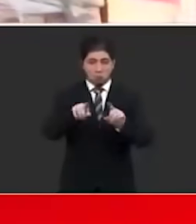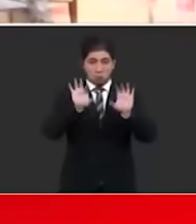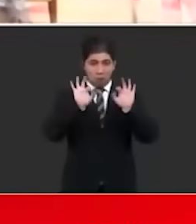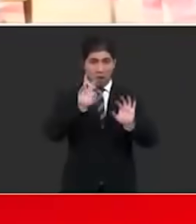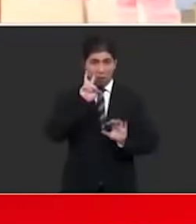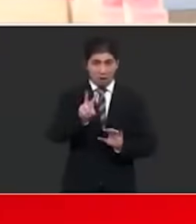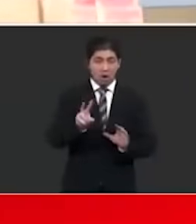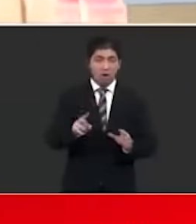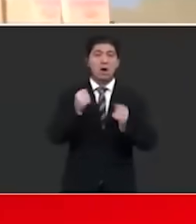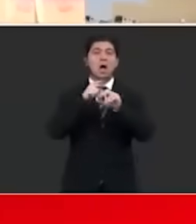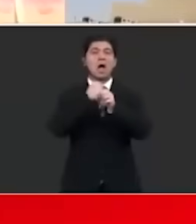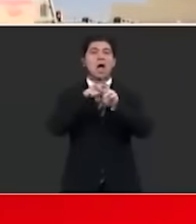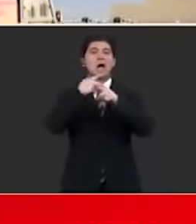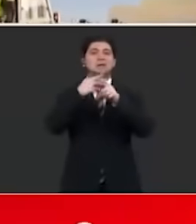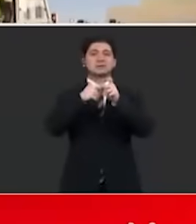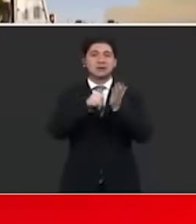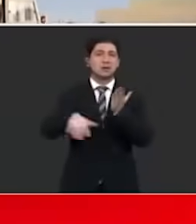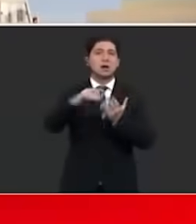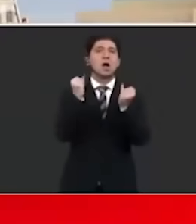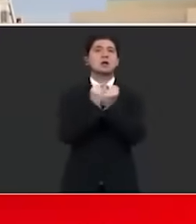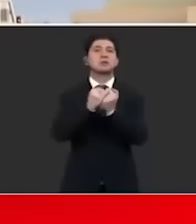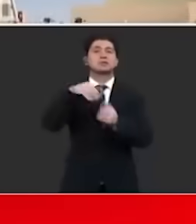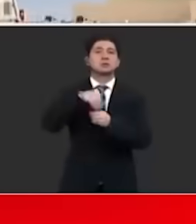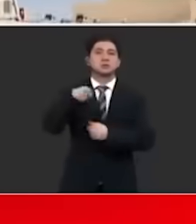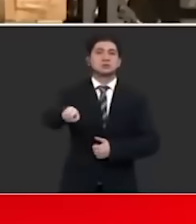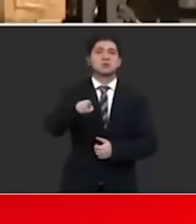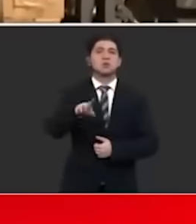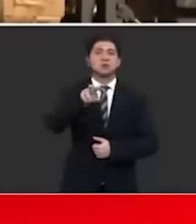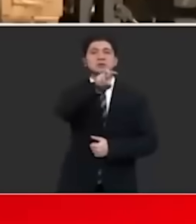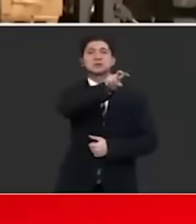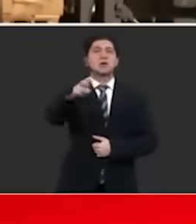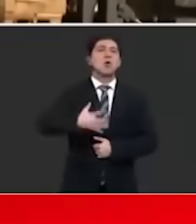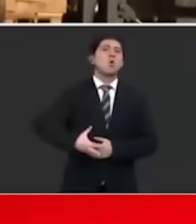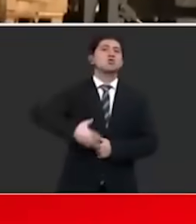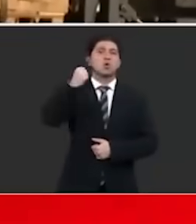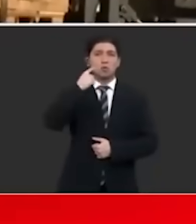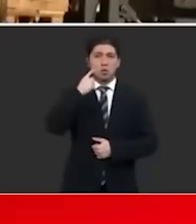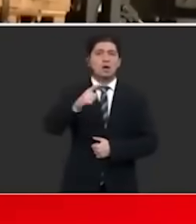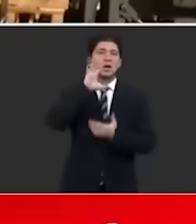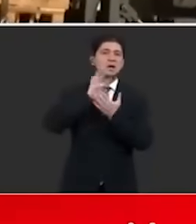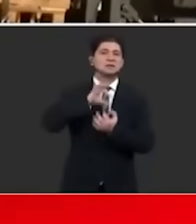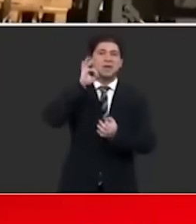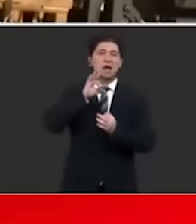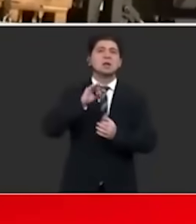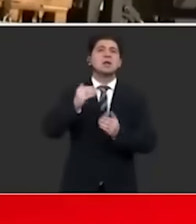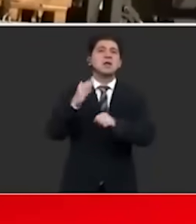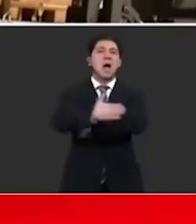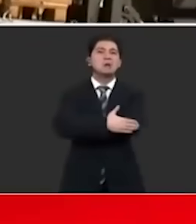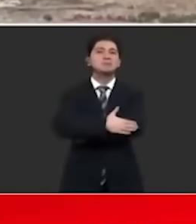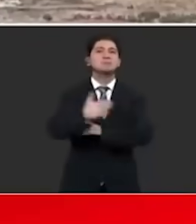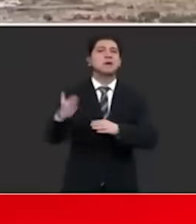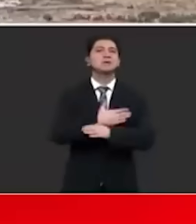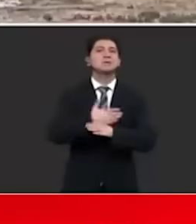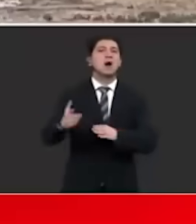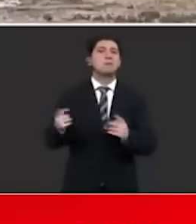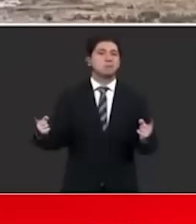Gazze'li kardeşlerimiz için toplam 800 tona varan insani yardım malzemesini bölgeye